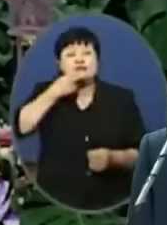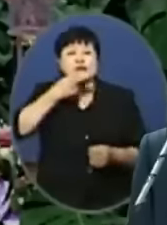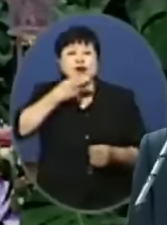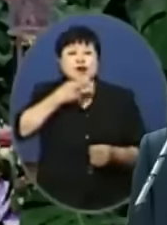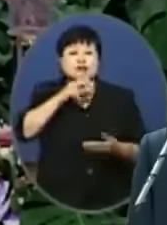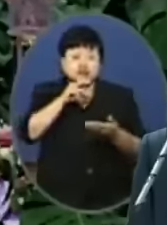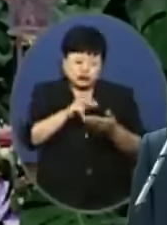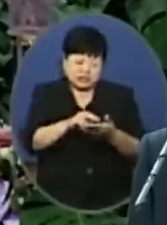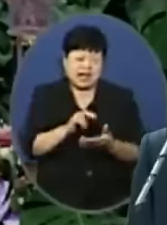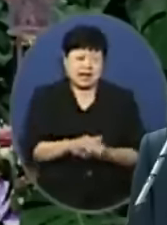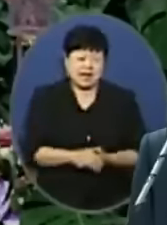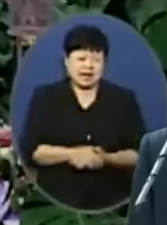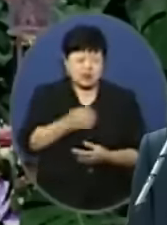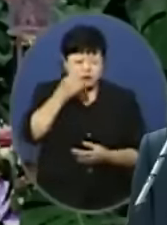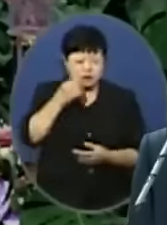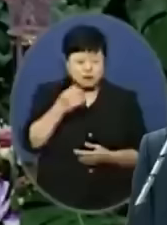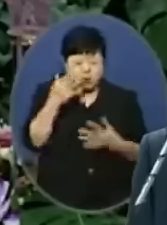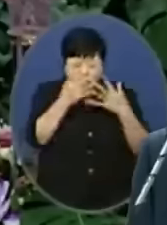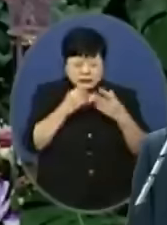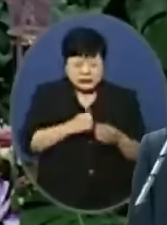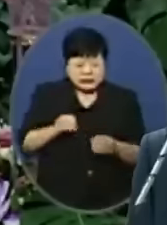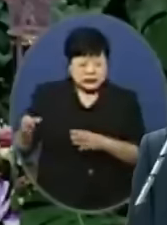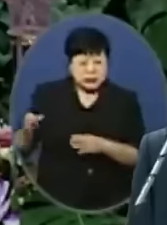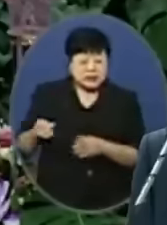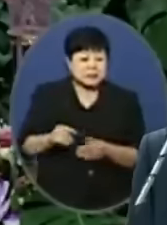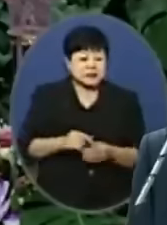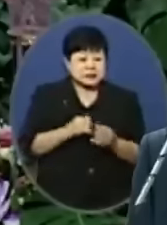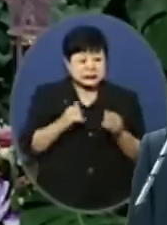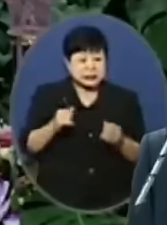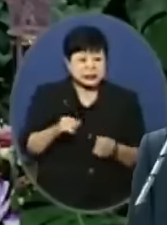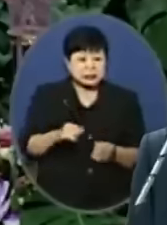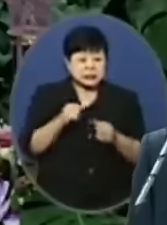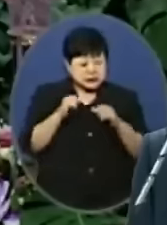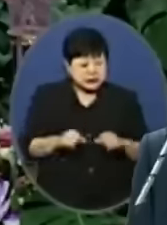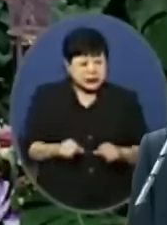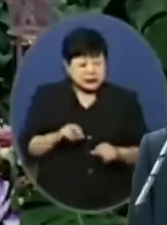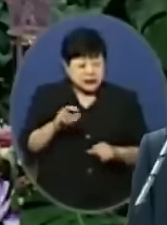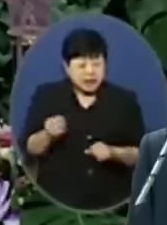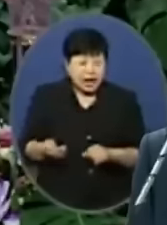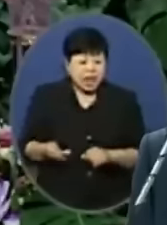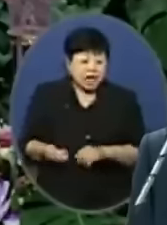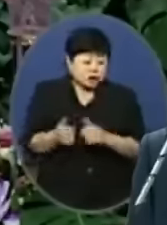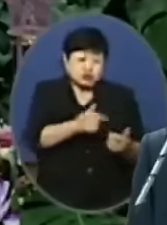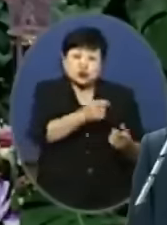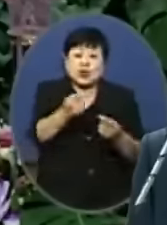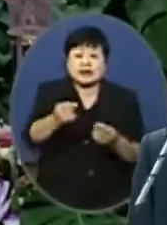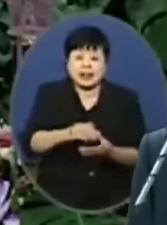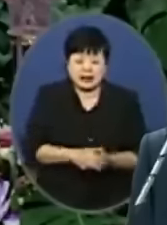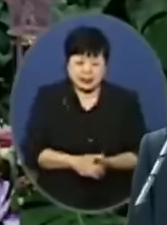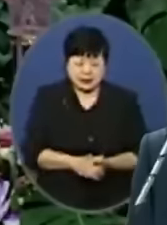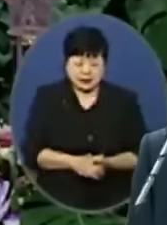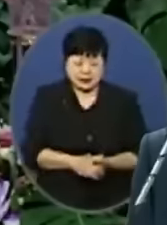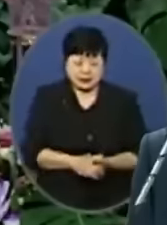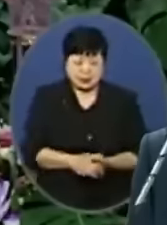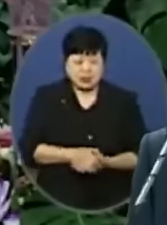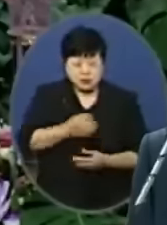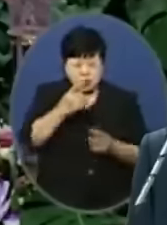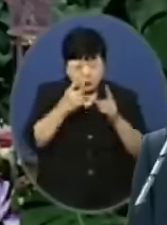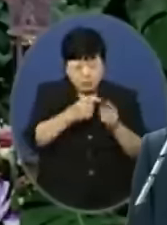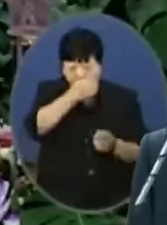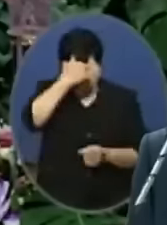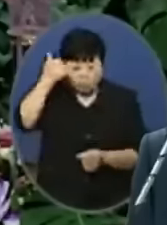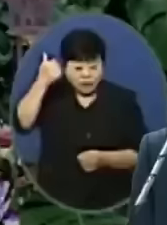것입니다. 꿈과 환상을 잃어버린 사람은 살았으나 죽은 것과 같습니다. 꿈에 만난